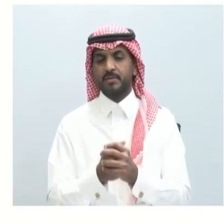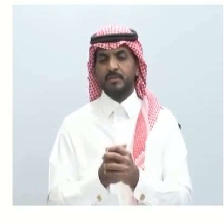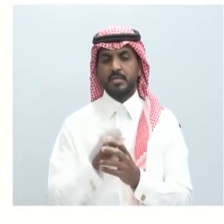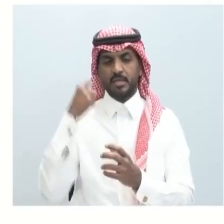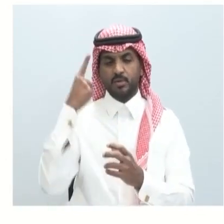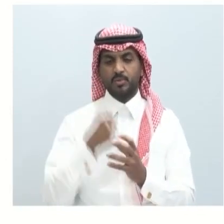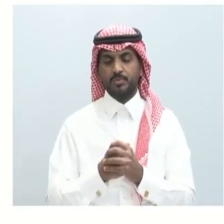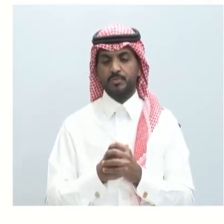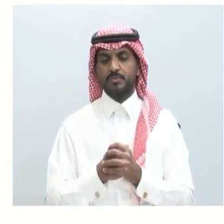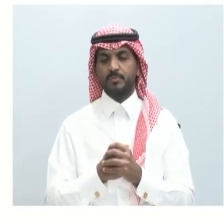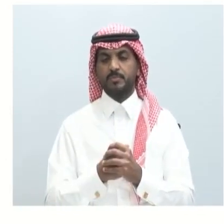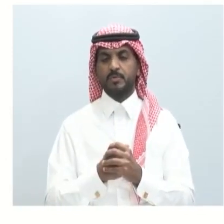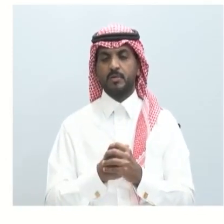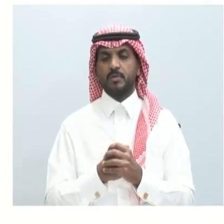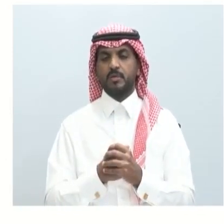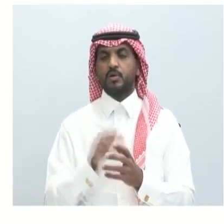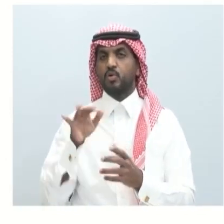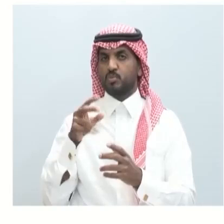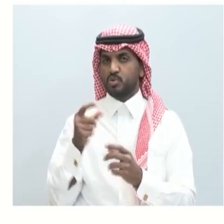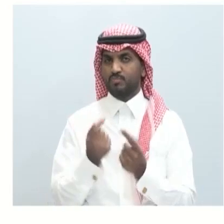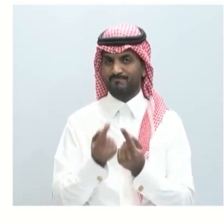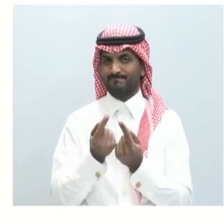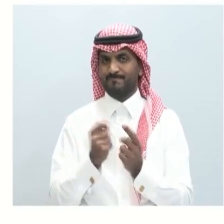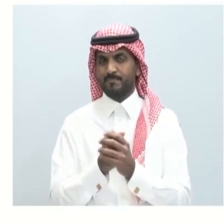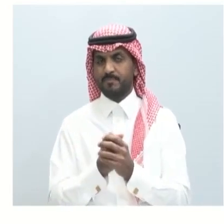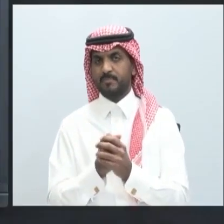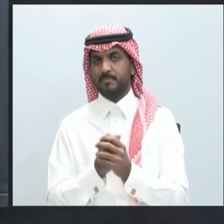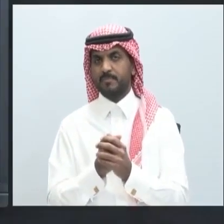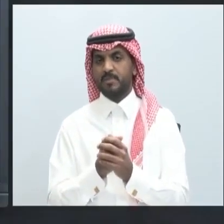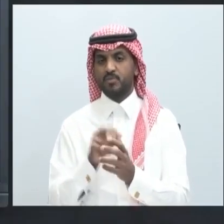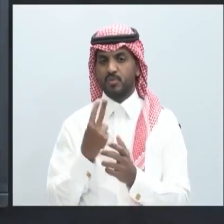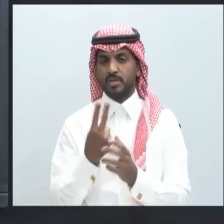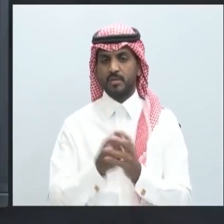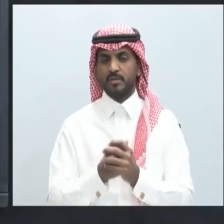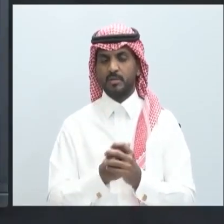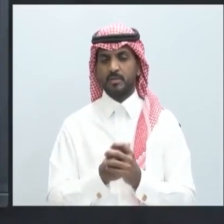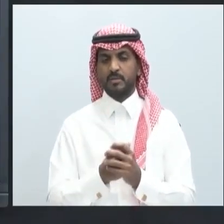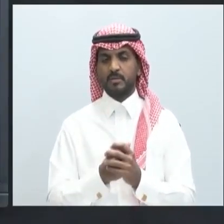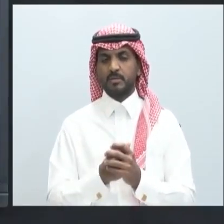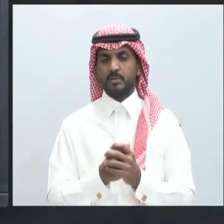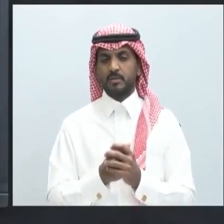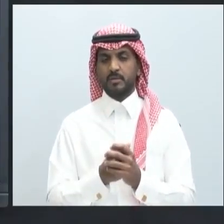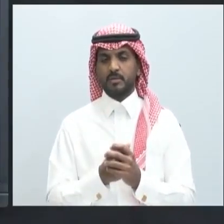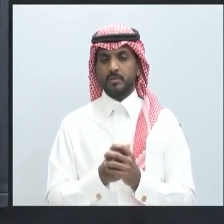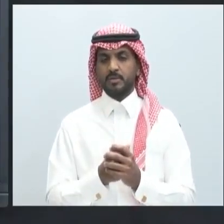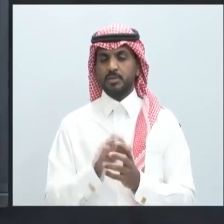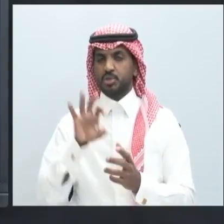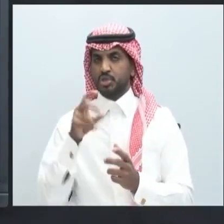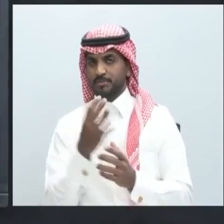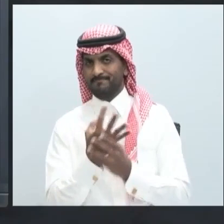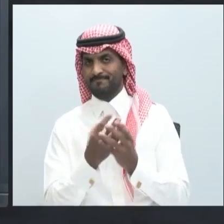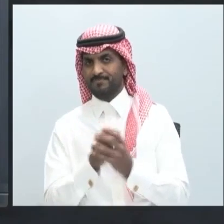تتذكرون نحن ذكرنا هنا هذه عمليه الكروموسومات ل تخيلنا الكروموسوم هذا الثنائي عندما يكون لدينا جين مثلا في